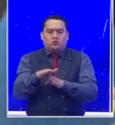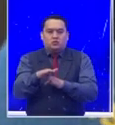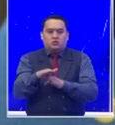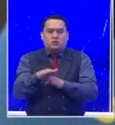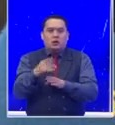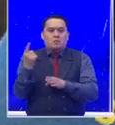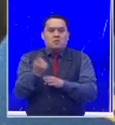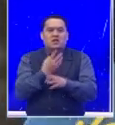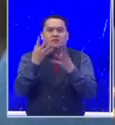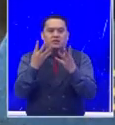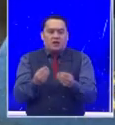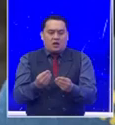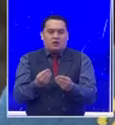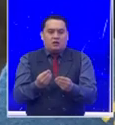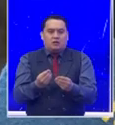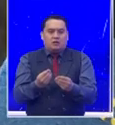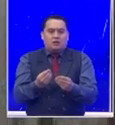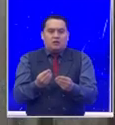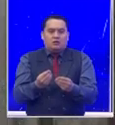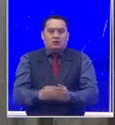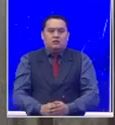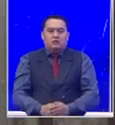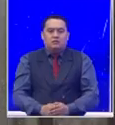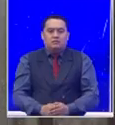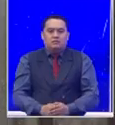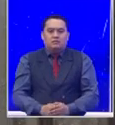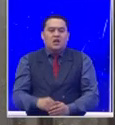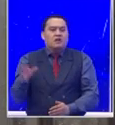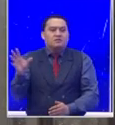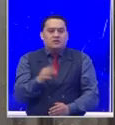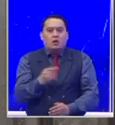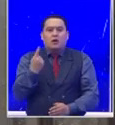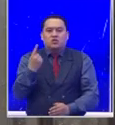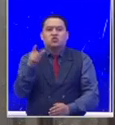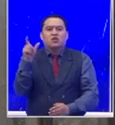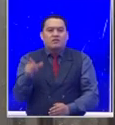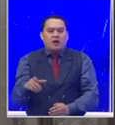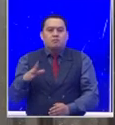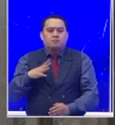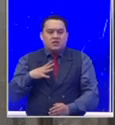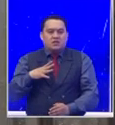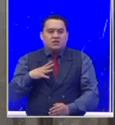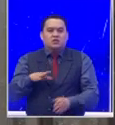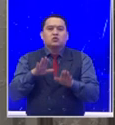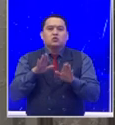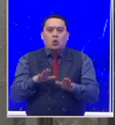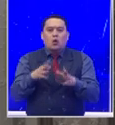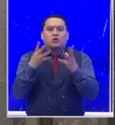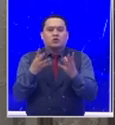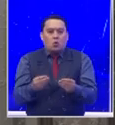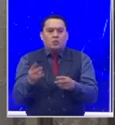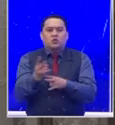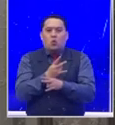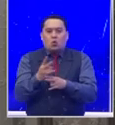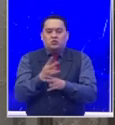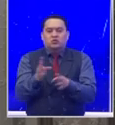С первого дня же как-то нас не оставили. Среди всего этого был один человек, который был, наверное, не только днем, но и